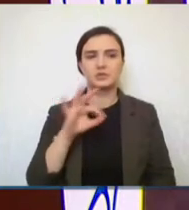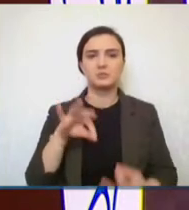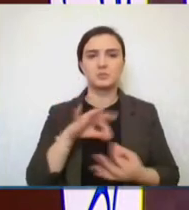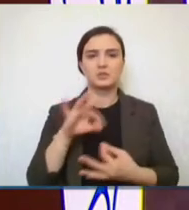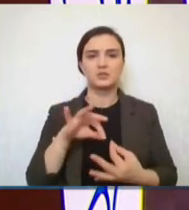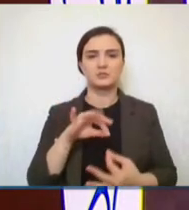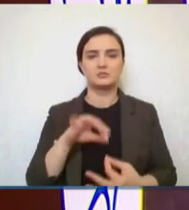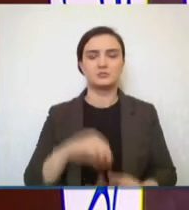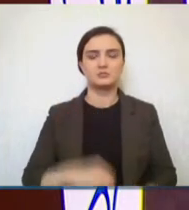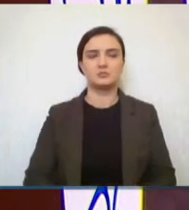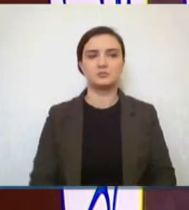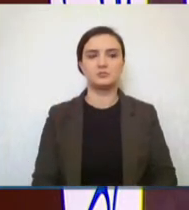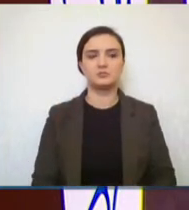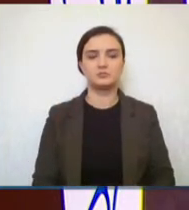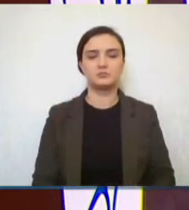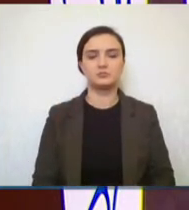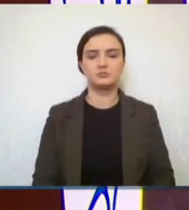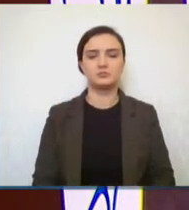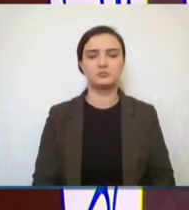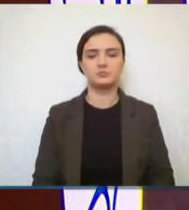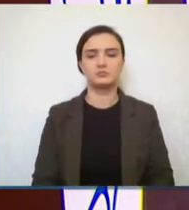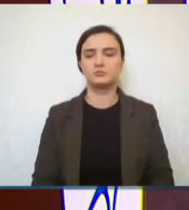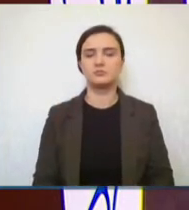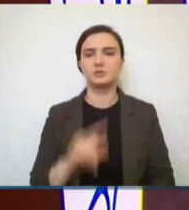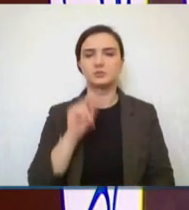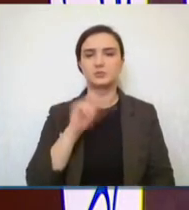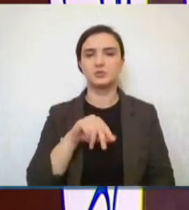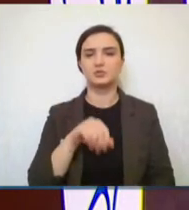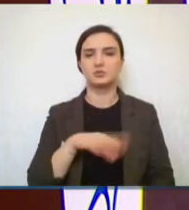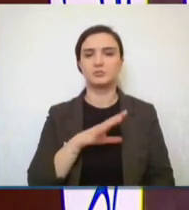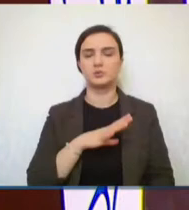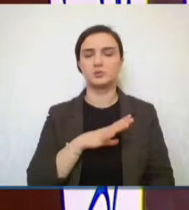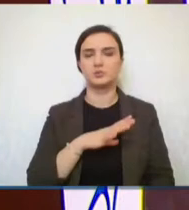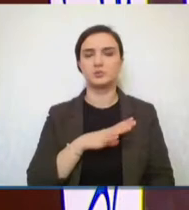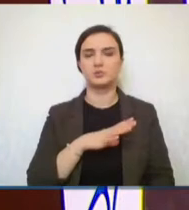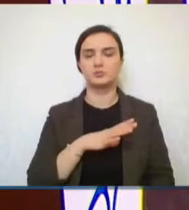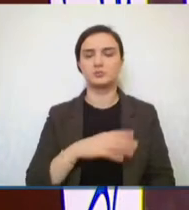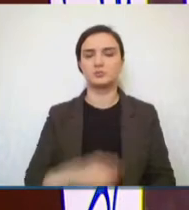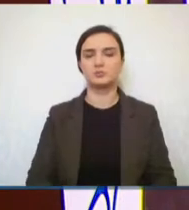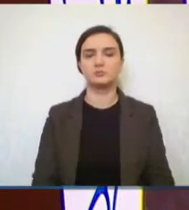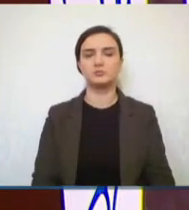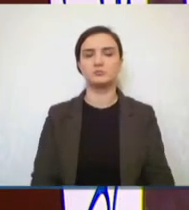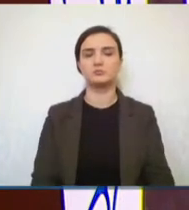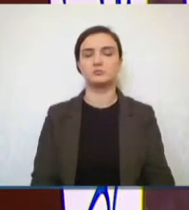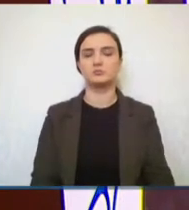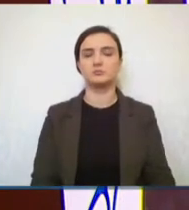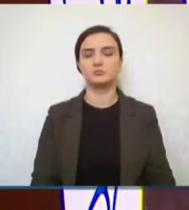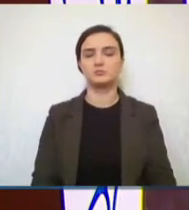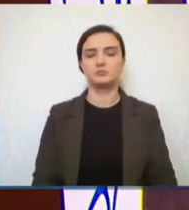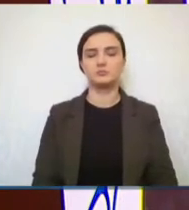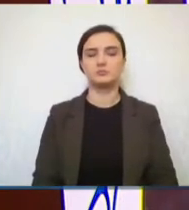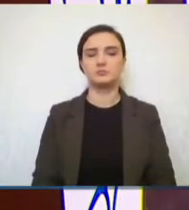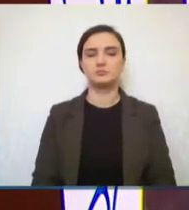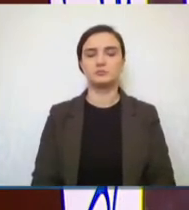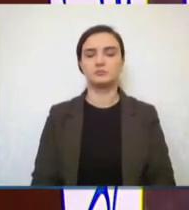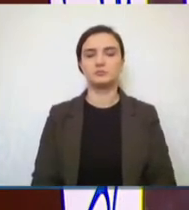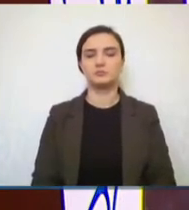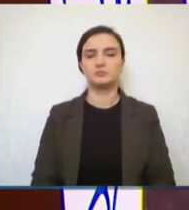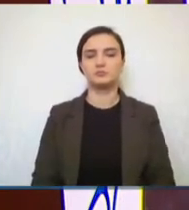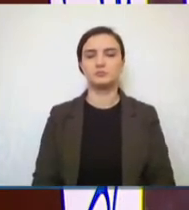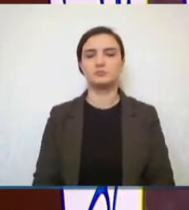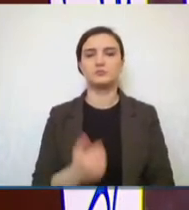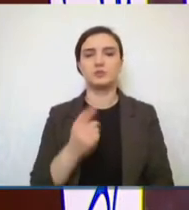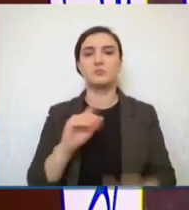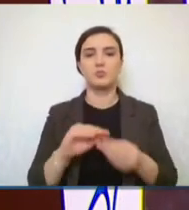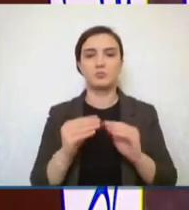დიახ. რისი ბრალი შეიძლება იყოს და როგორი რაერე რამე ვიღოთ. უკაცრავად, თქვენ რამე პრობლემა მანამდე